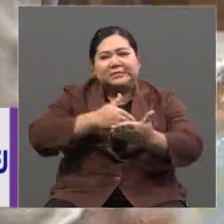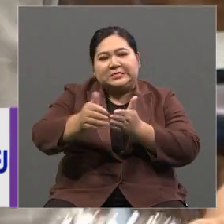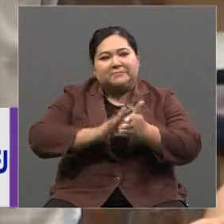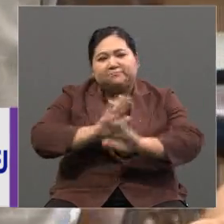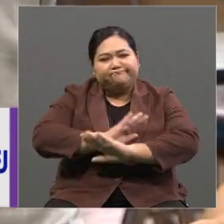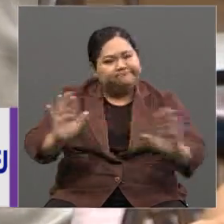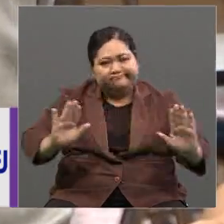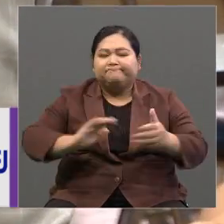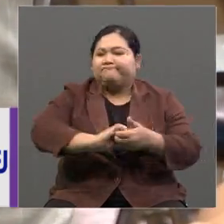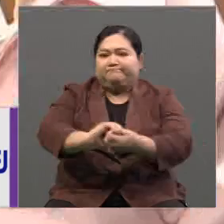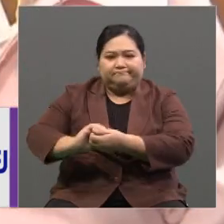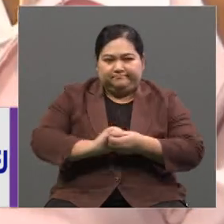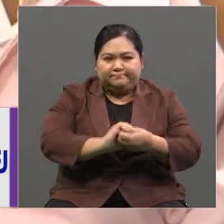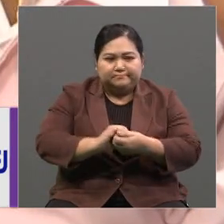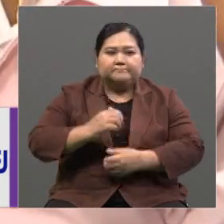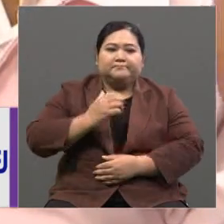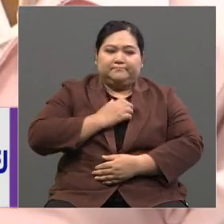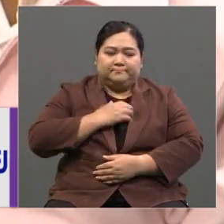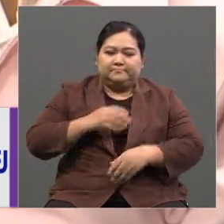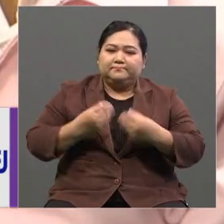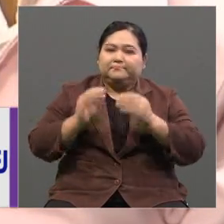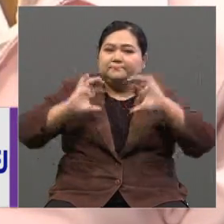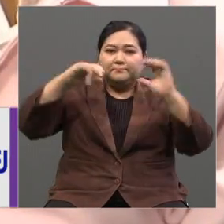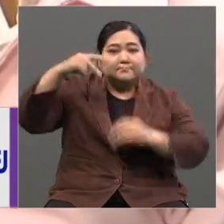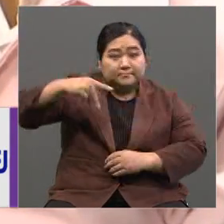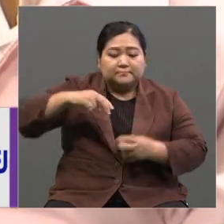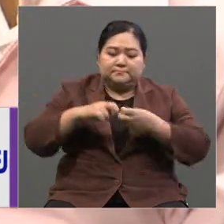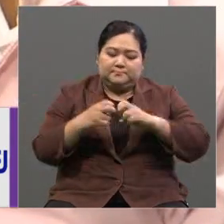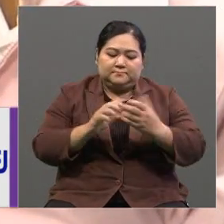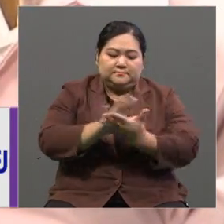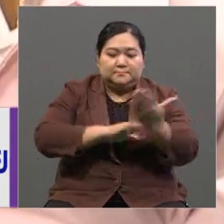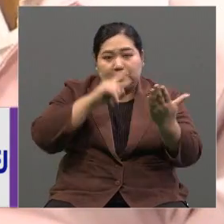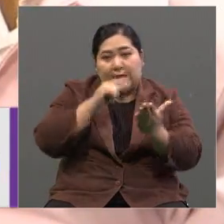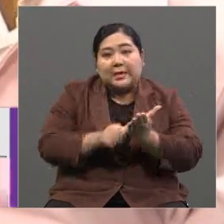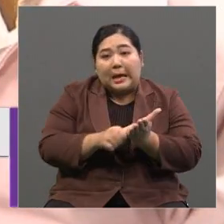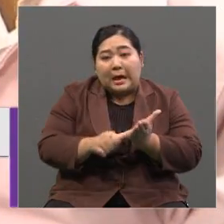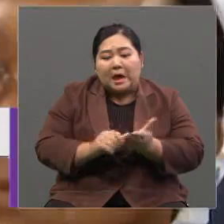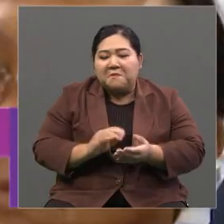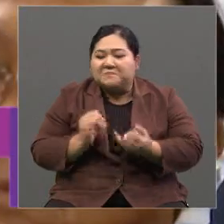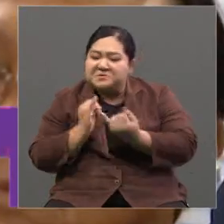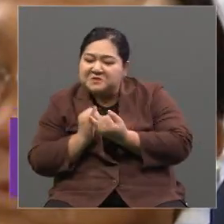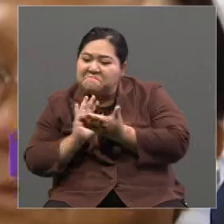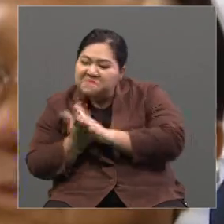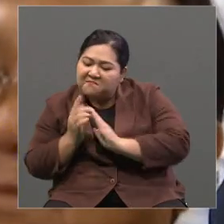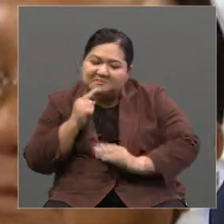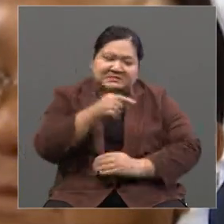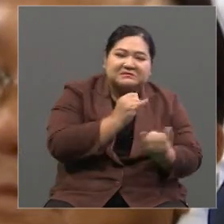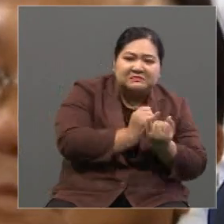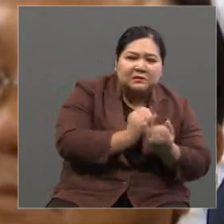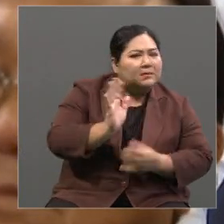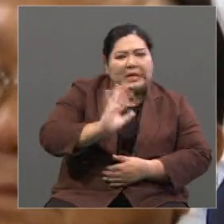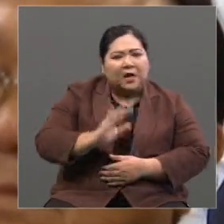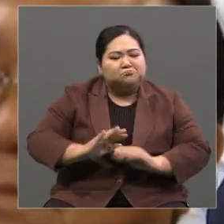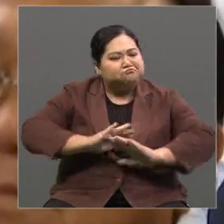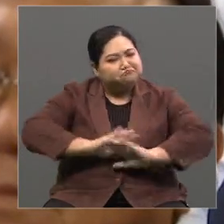มานสามัคคีกันนะคะก็เป็นการจัดตั้งรัฐบาลพิเศษเพื่อแก้ไขปัญหาของประเทศไม่ใช่การเปลี่ยนขั้วเป็นการสลายขั้วทั้งหมดค่